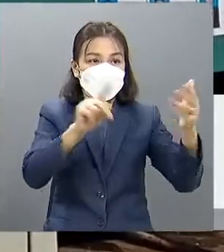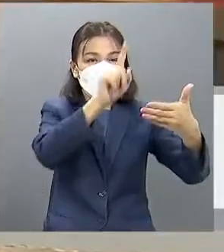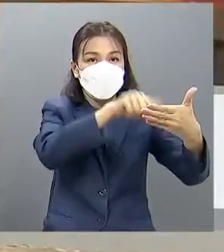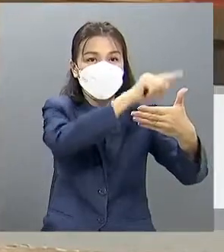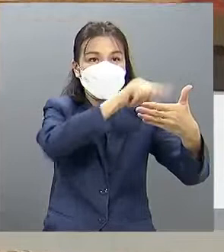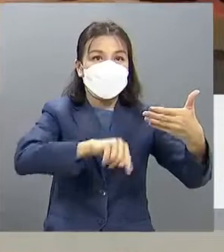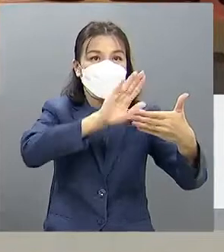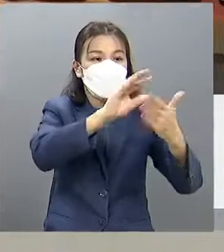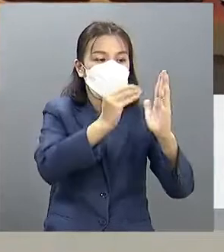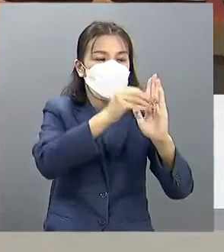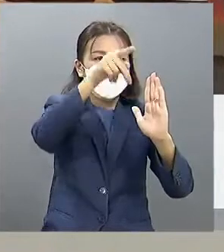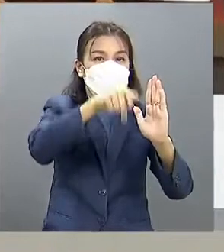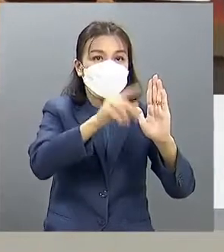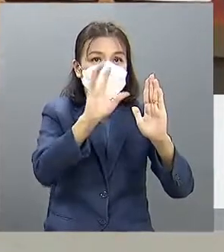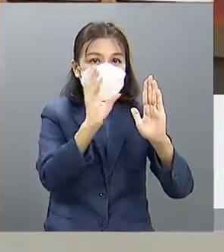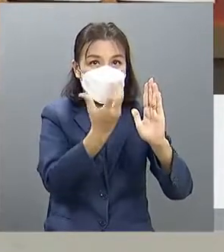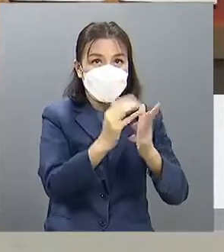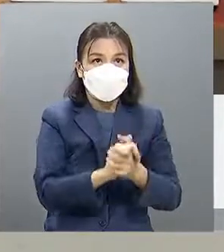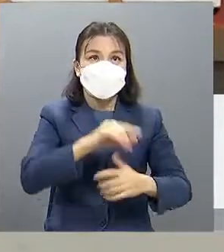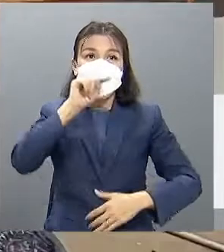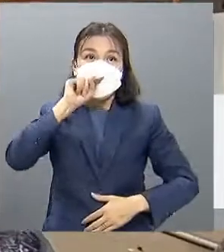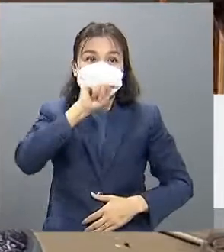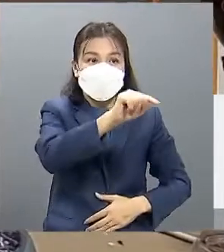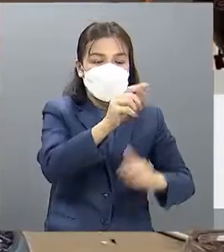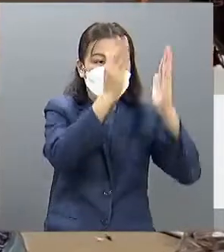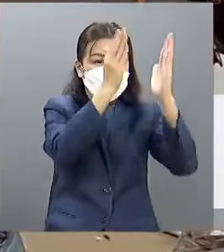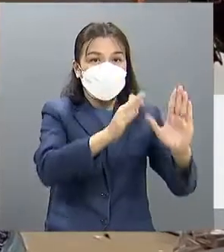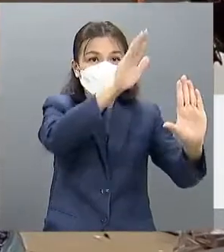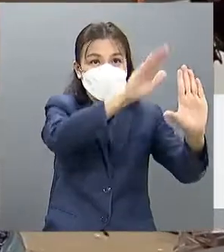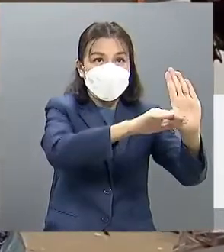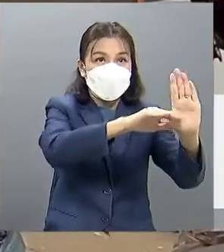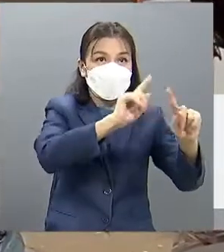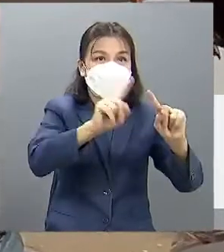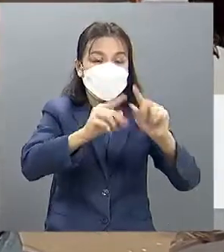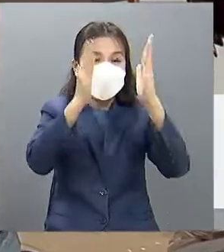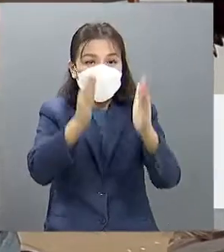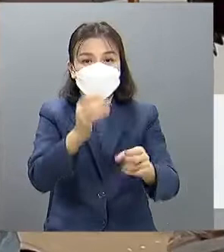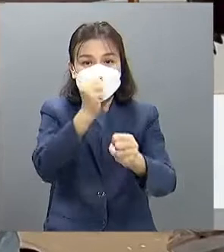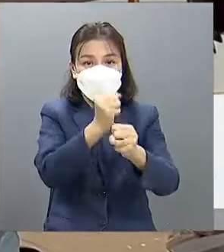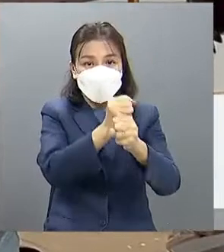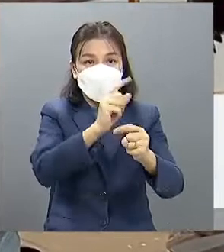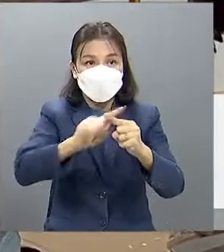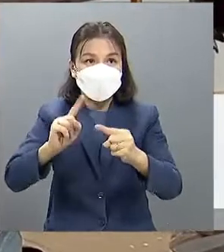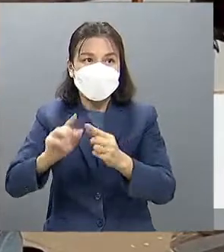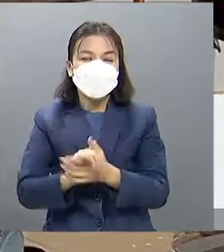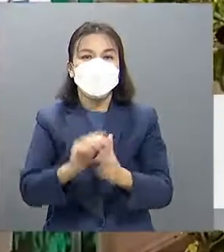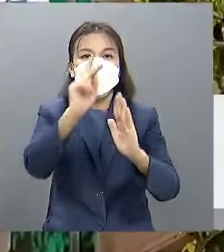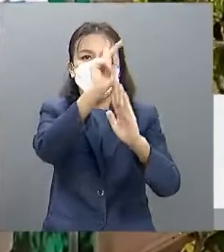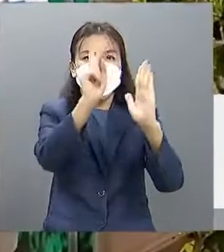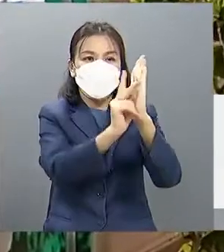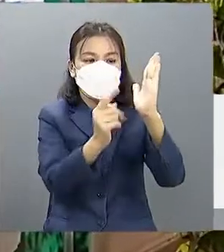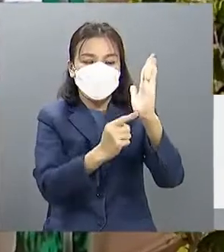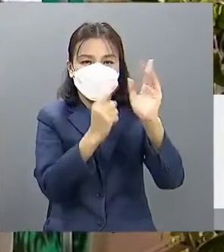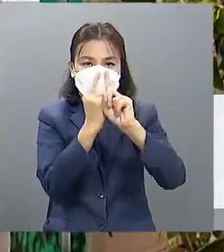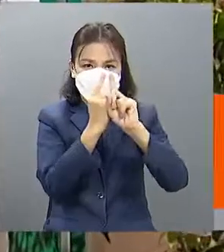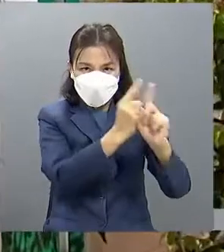อกว่าได้กำชับไปยังผู้สมัครค่ะรวมไปถึงเจ้าหน้าที่ประจำหน่วยด้วยให้ปฏิบัติตามกฎหมายการเลือกตั้งอย่างเคร่งครั